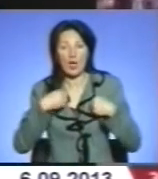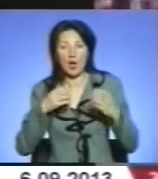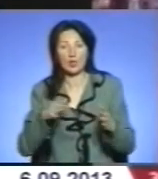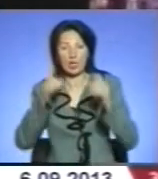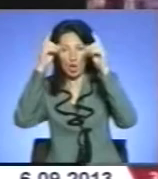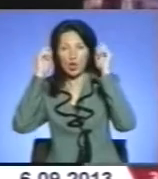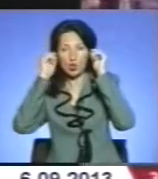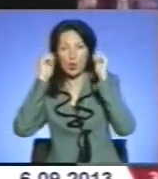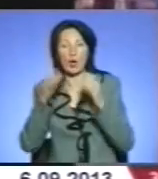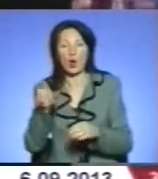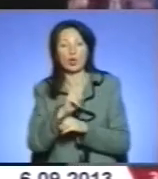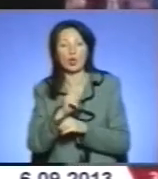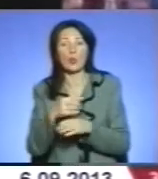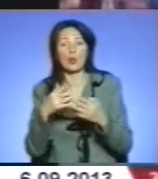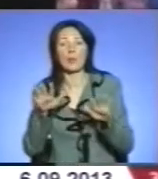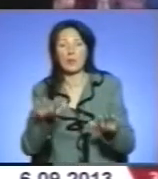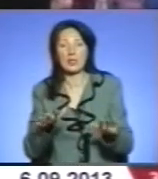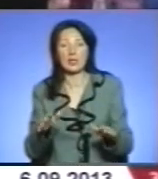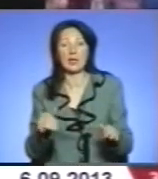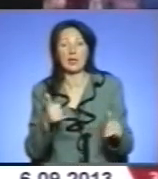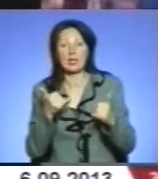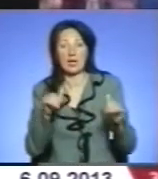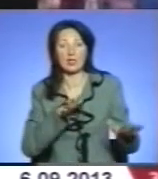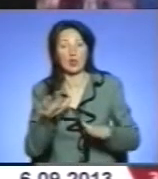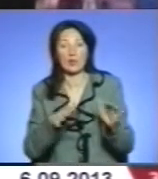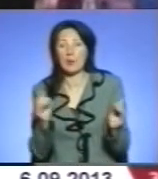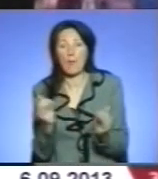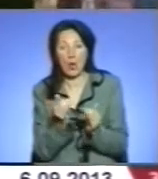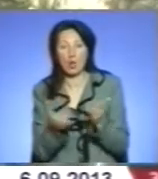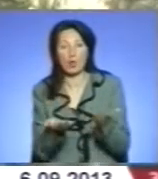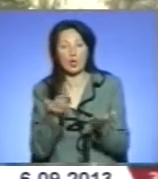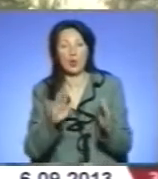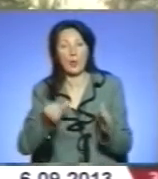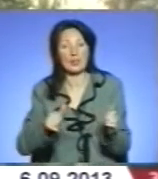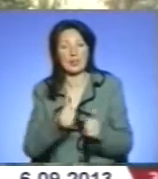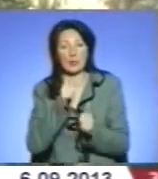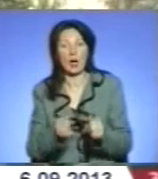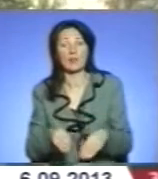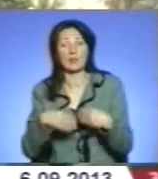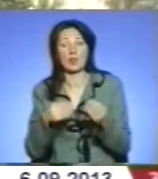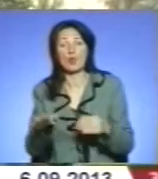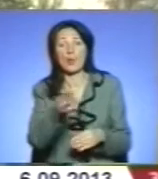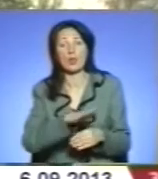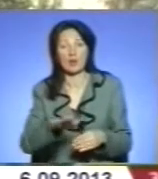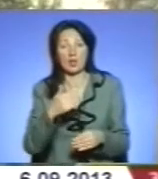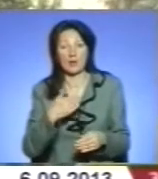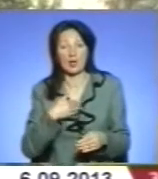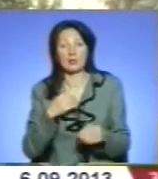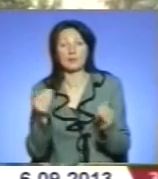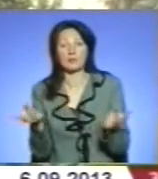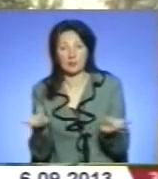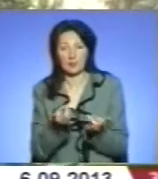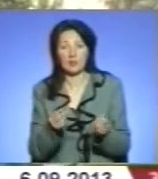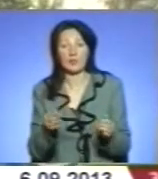цим екстремальним спортом небагато. Можливо, після змагань виділять майданчик. Нам, в принципі, мали виділити саме місце для площадки.